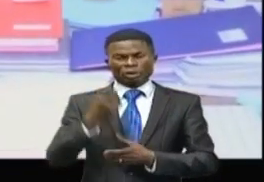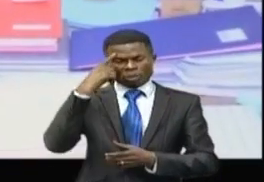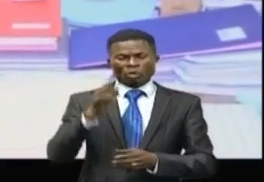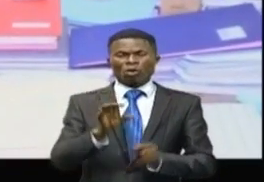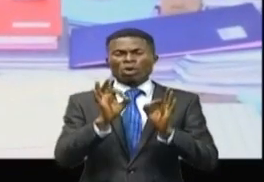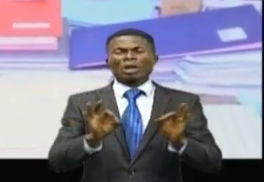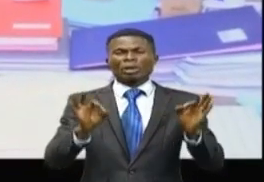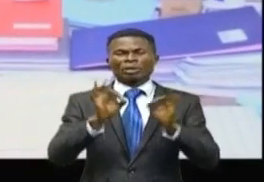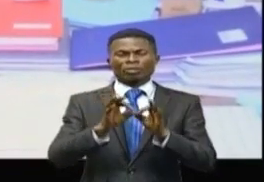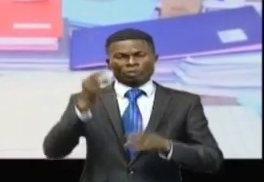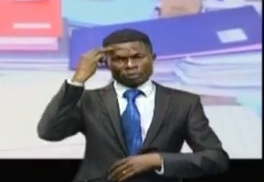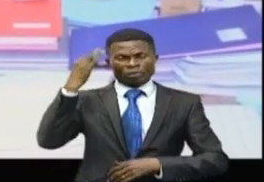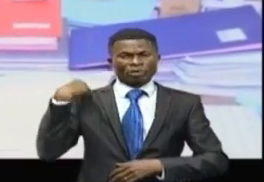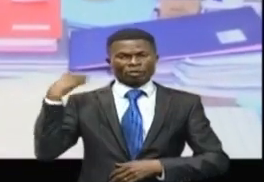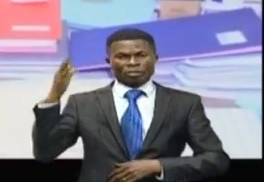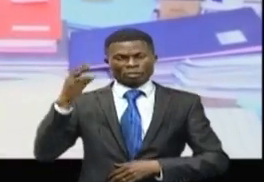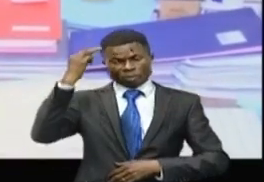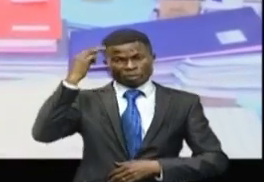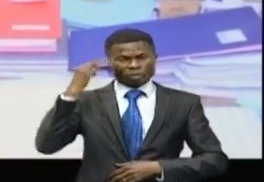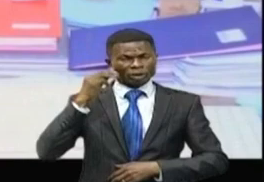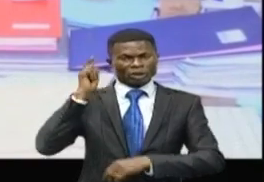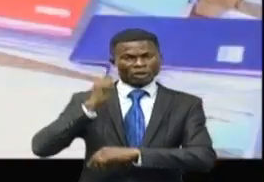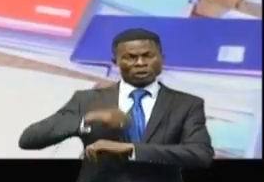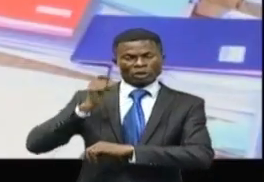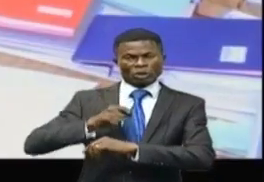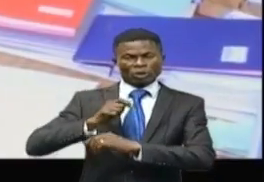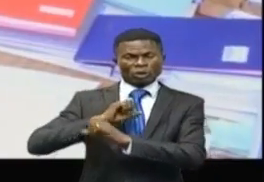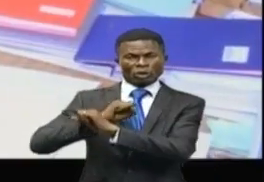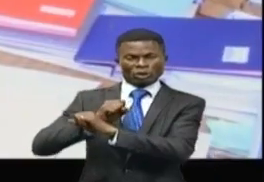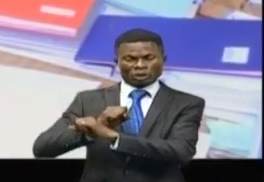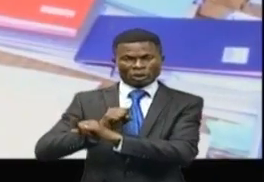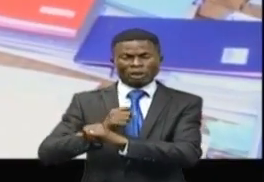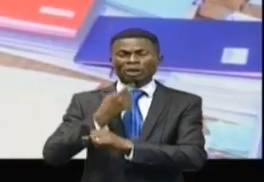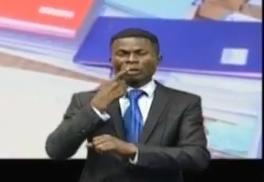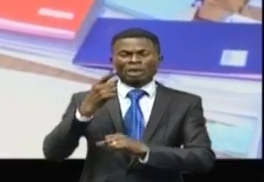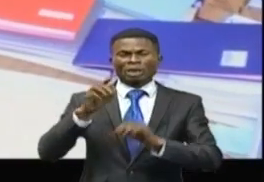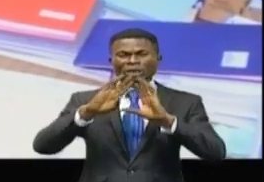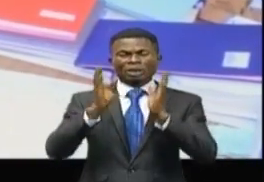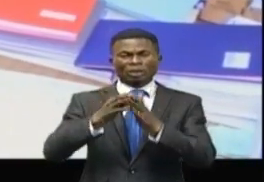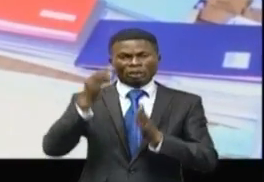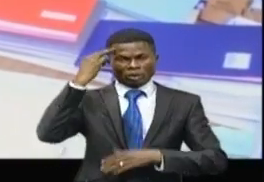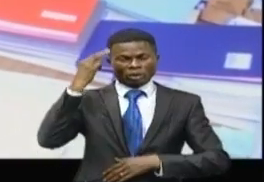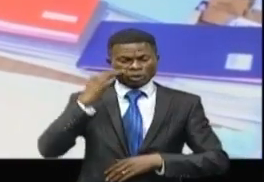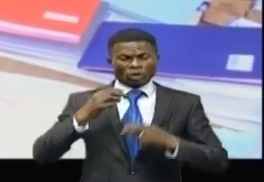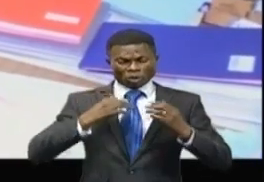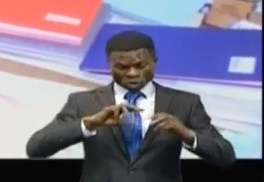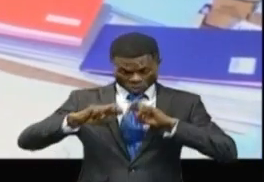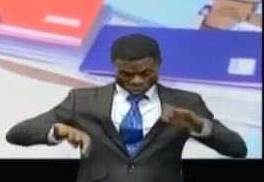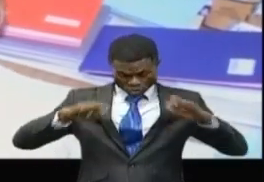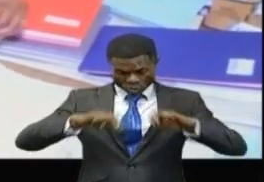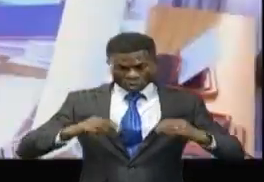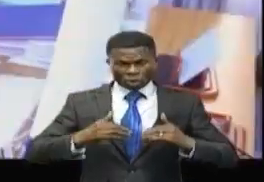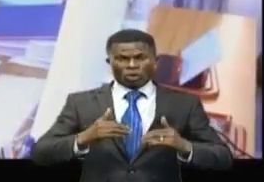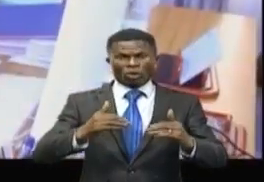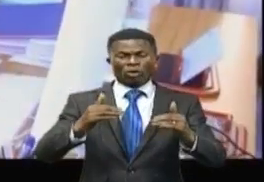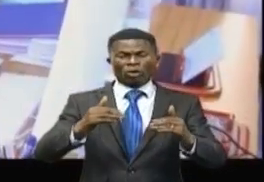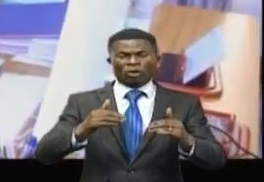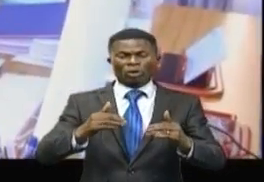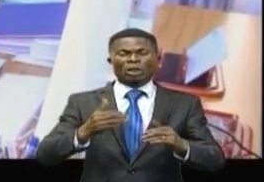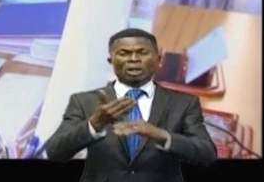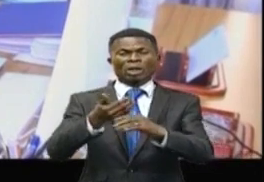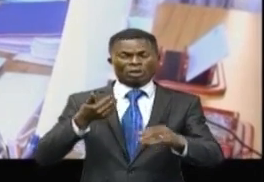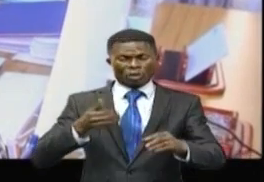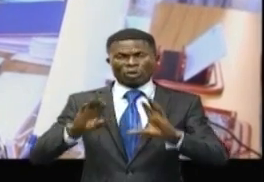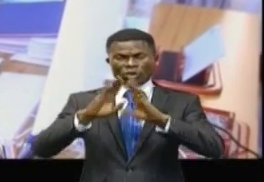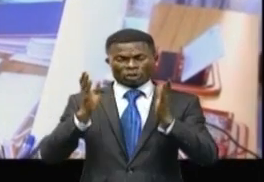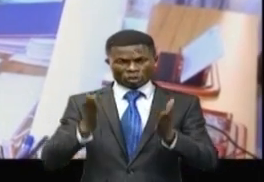la ministre d'état ministre la justice et garde des sceaux a dit au conseil qu'ait les enquêtes sont en phase pré juridictionnelle et que